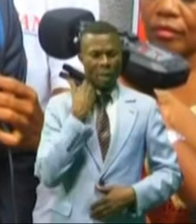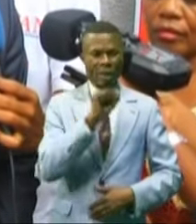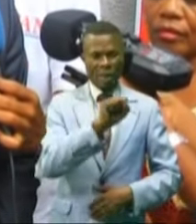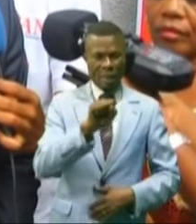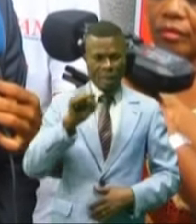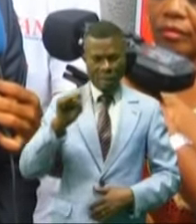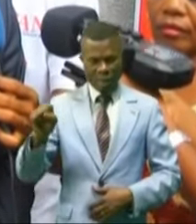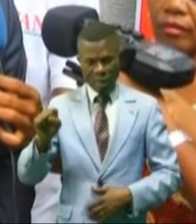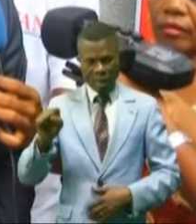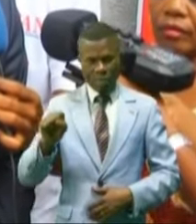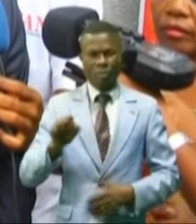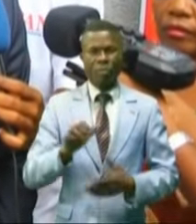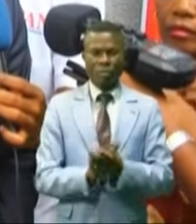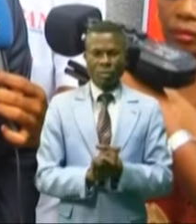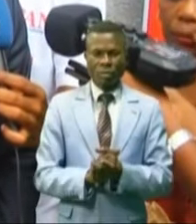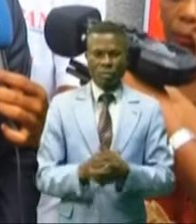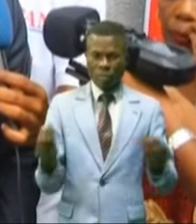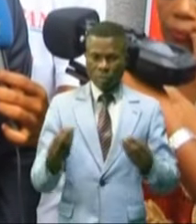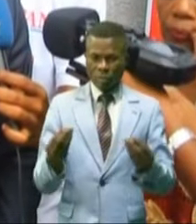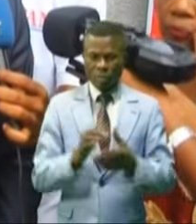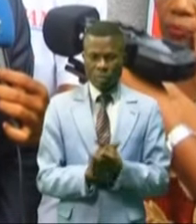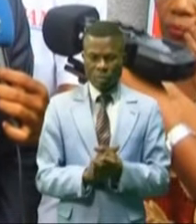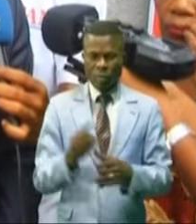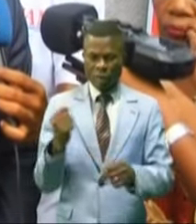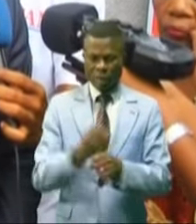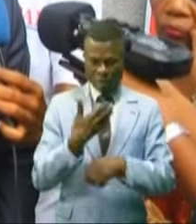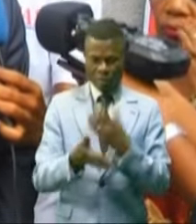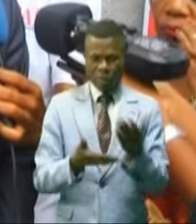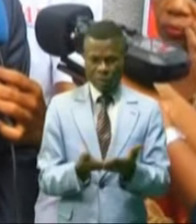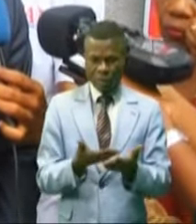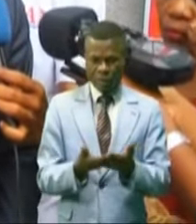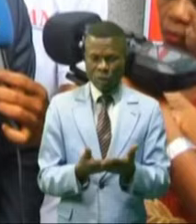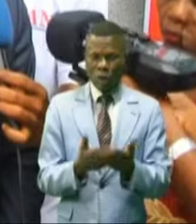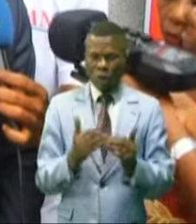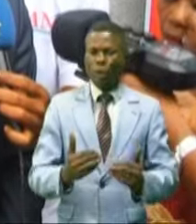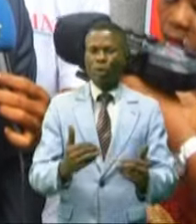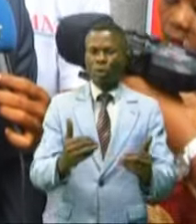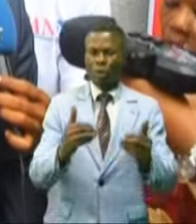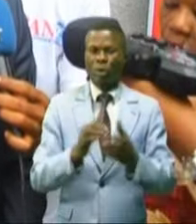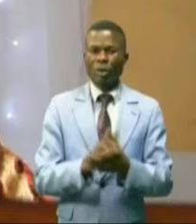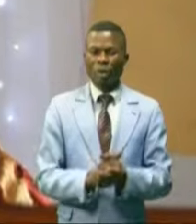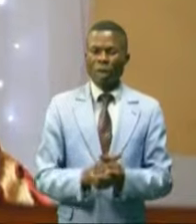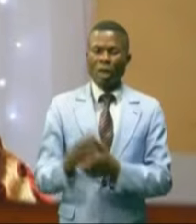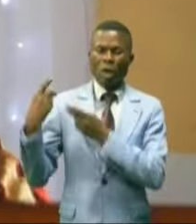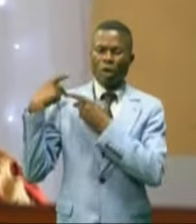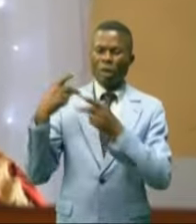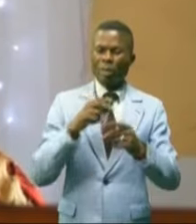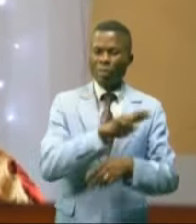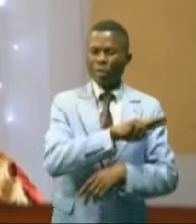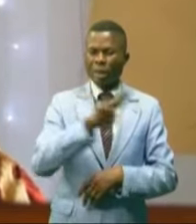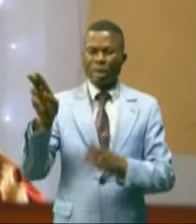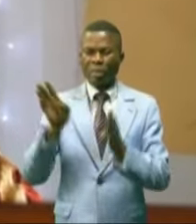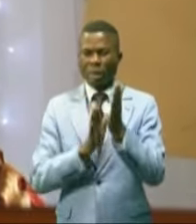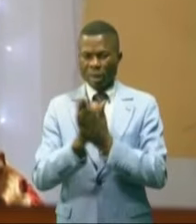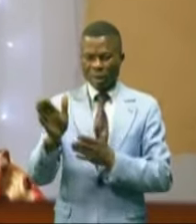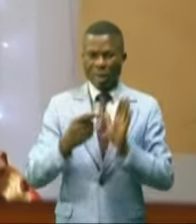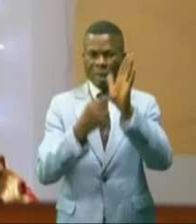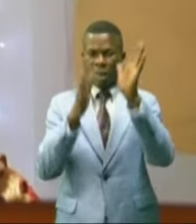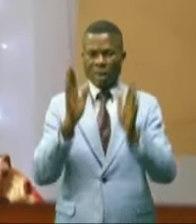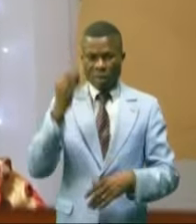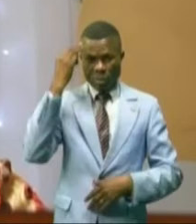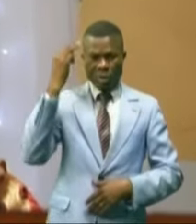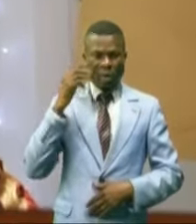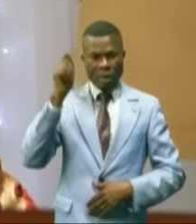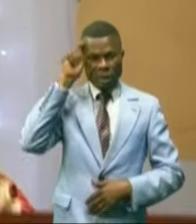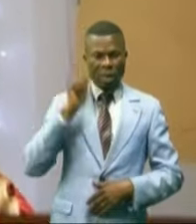mais qu'il suit le travail que nous avons en 2015. La représentante de la ministre du